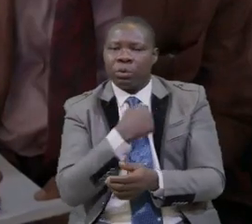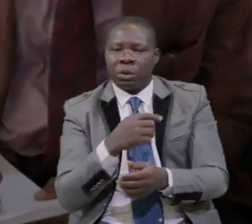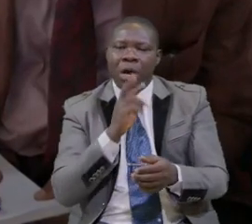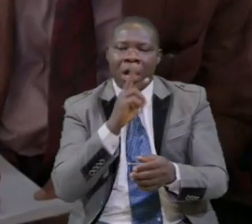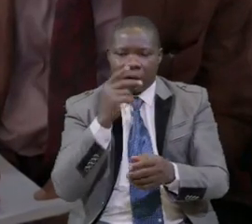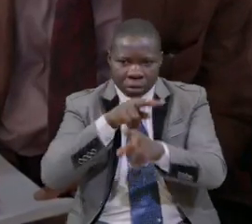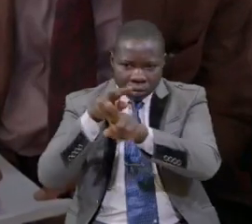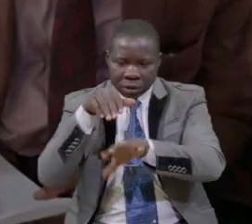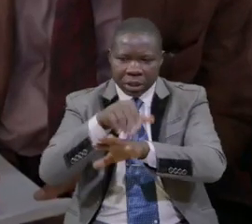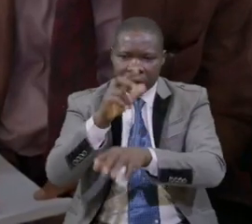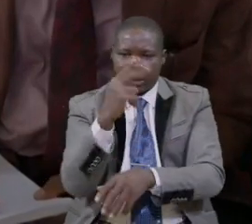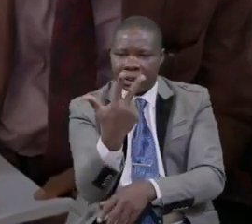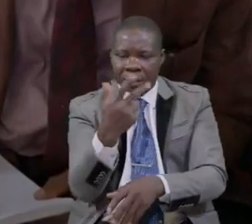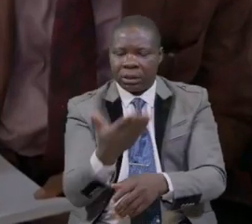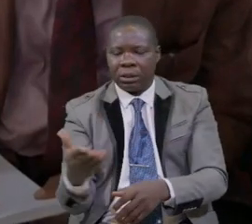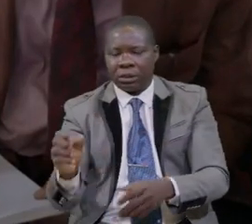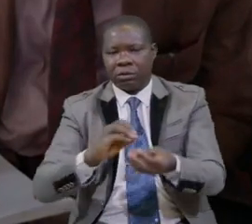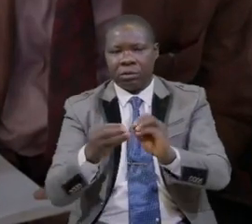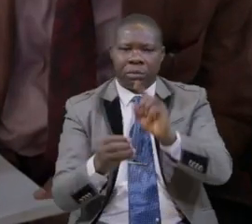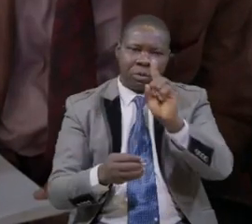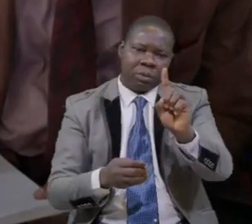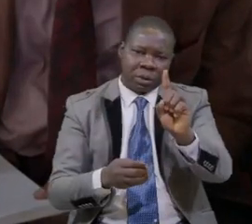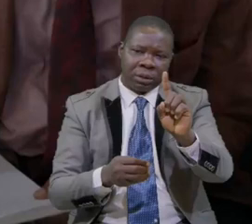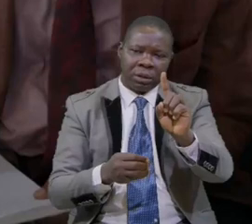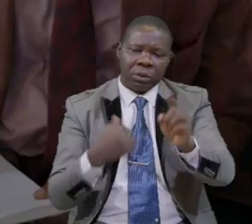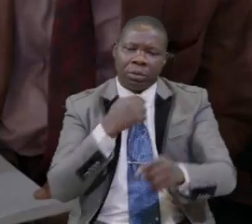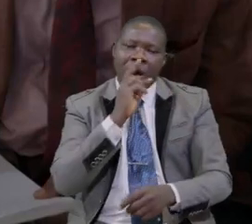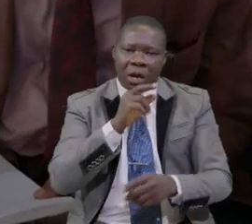à considérer. Premièrement,